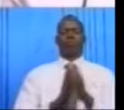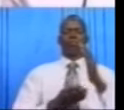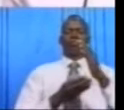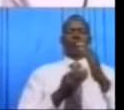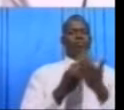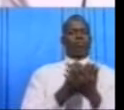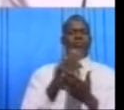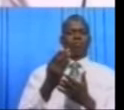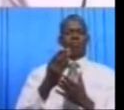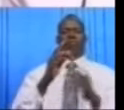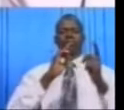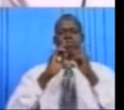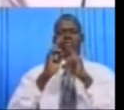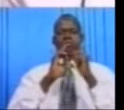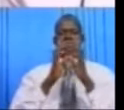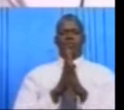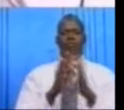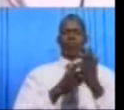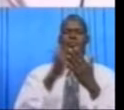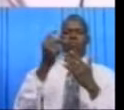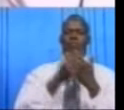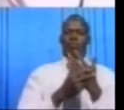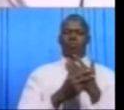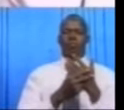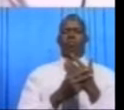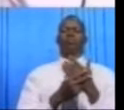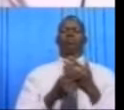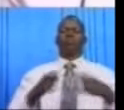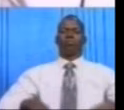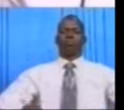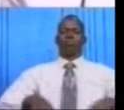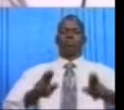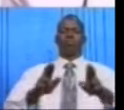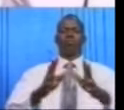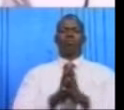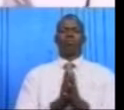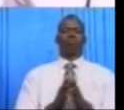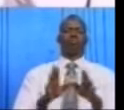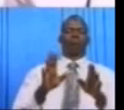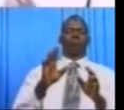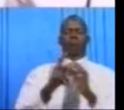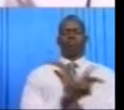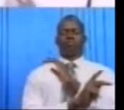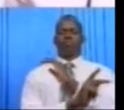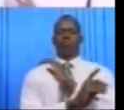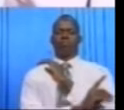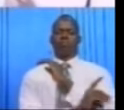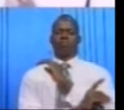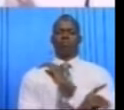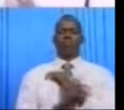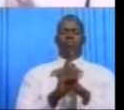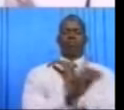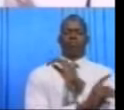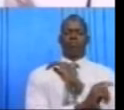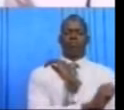week-end. Il s'agit des projets de route Kongossi-Djibo. Et Dédougou et